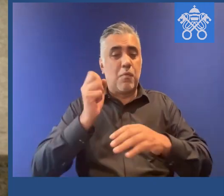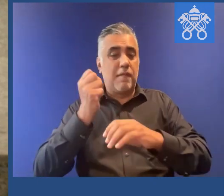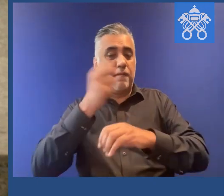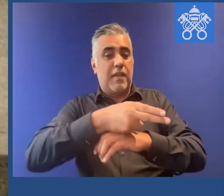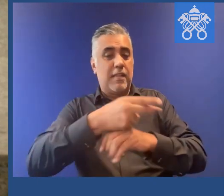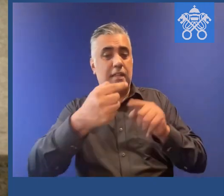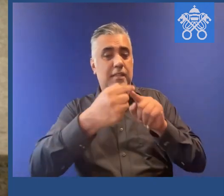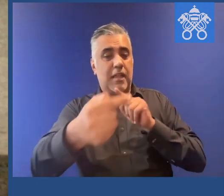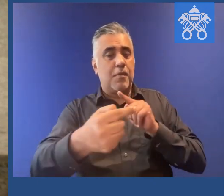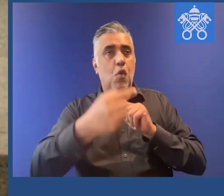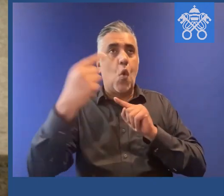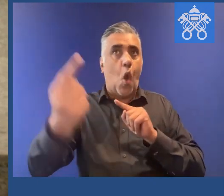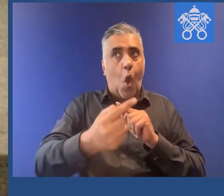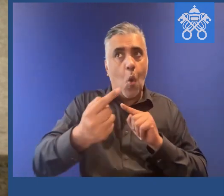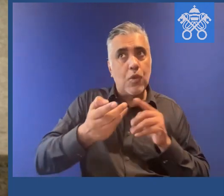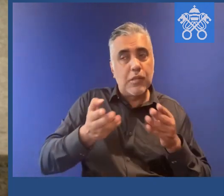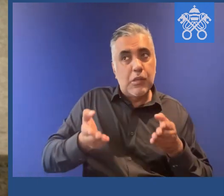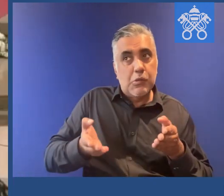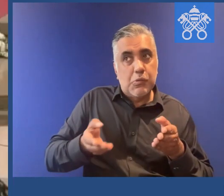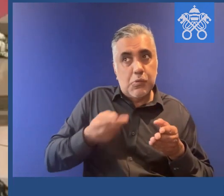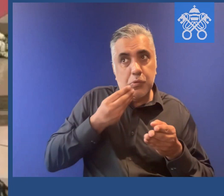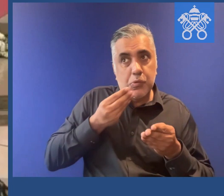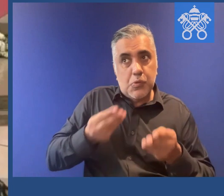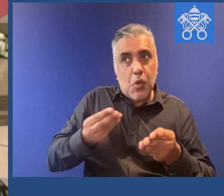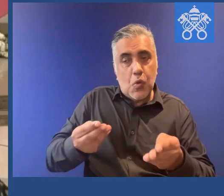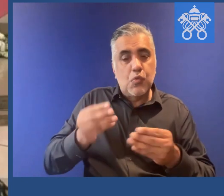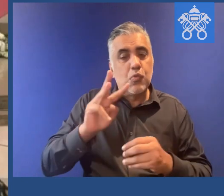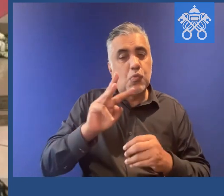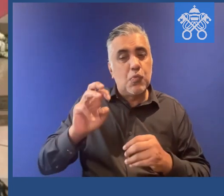enemy who always sows weeds.